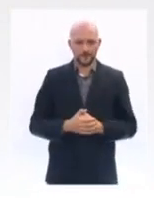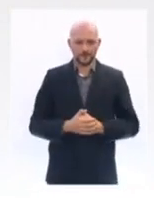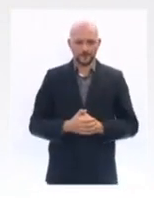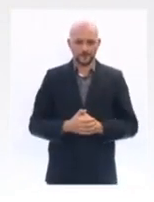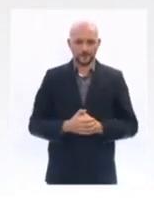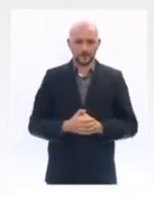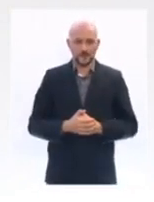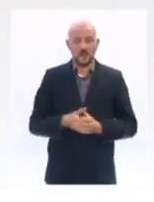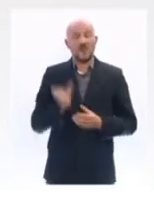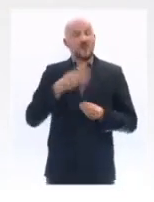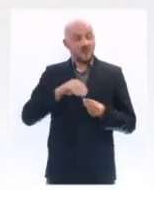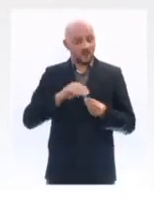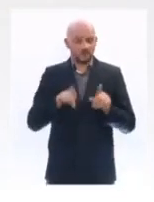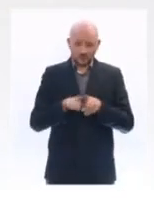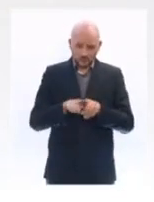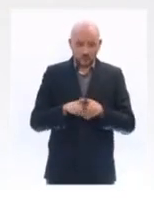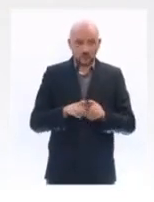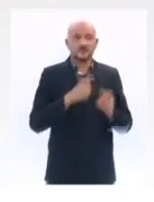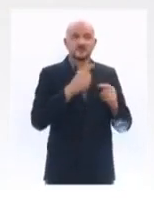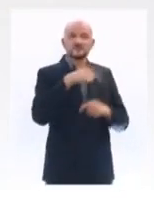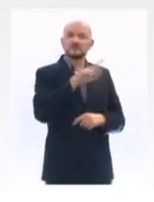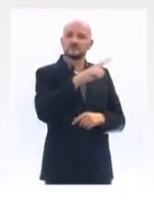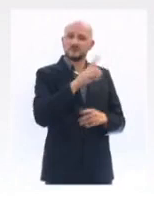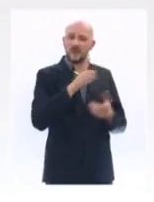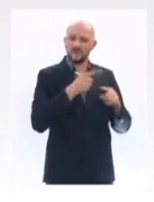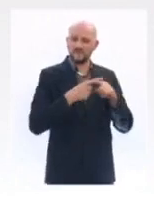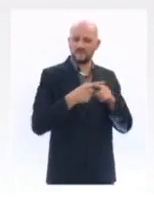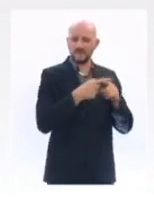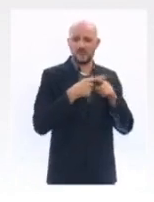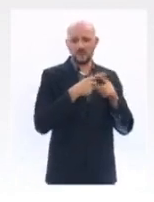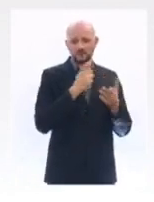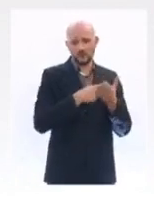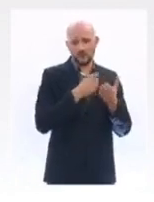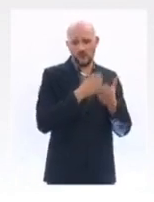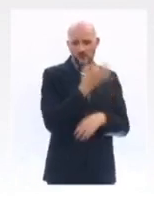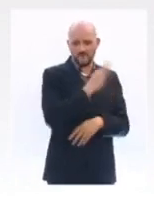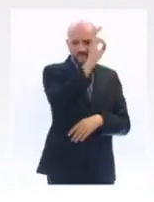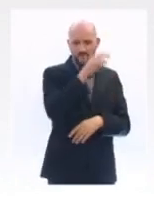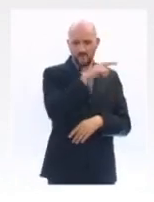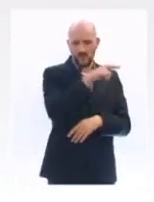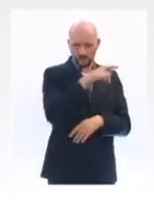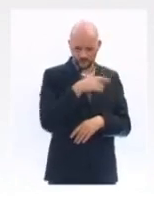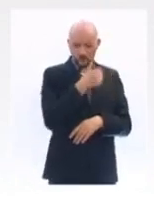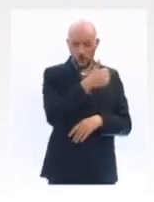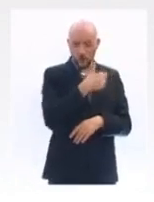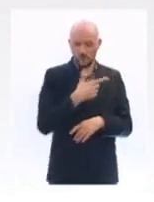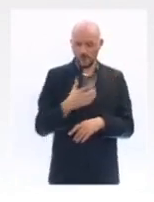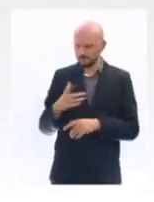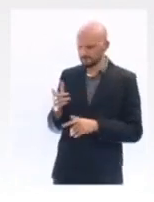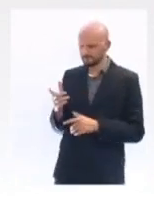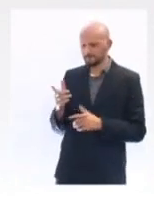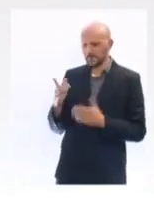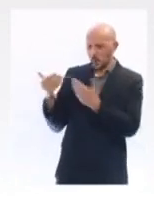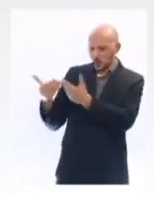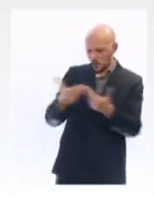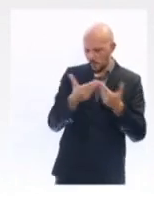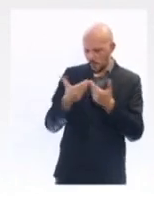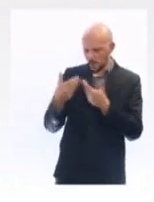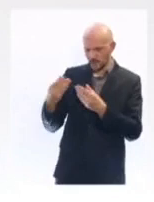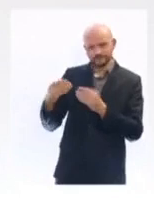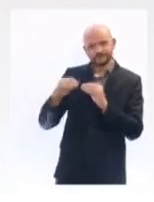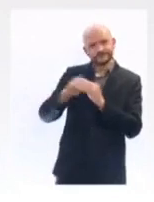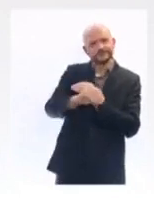entreprises. Normalement, c'est le cas. Ça ne sera pas le cas. Il n'y aura aucune stigmatisation d'une entreprise qui demande un délai d'un an